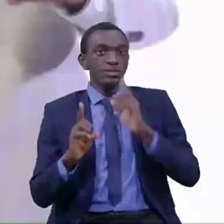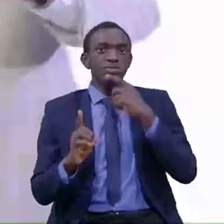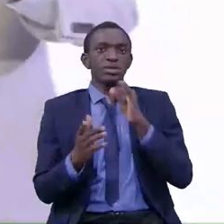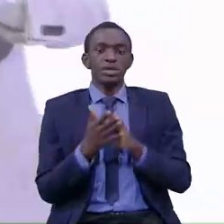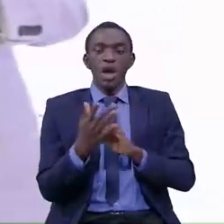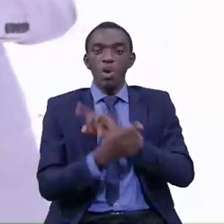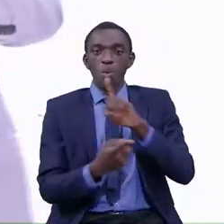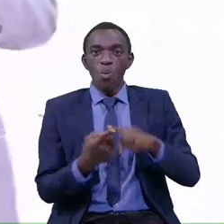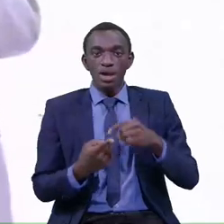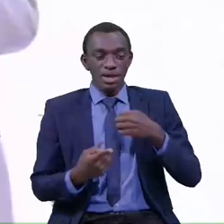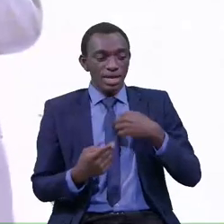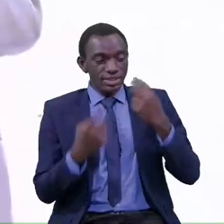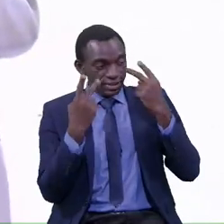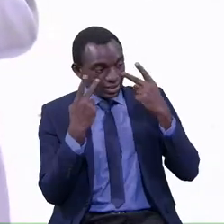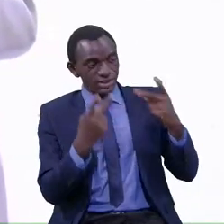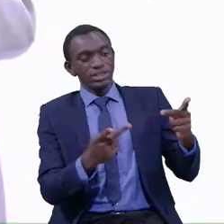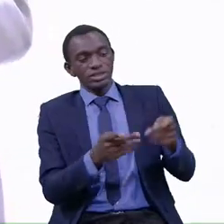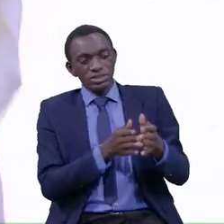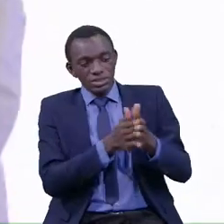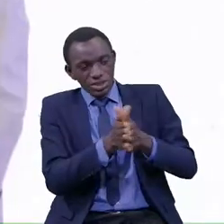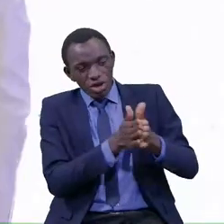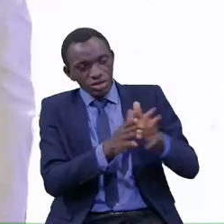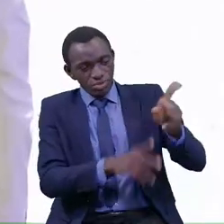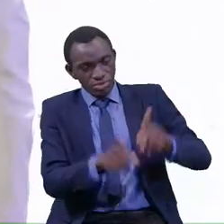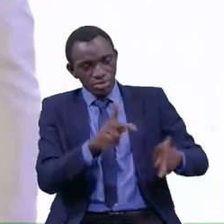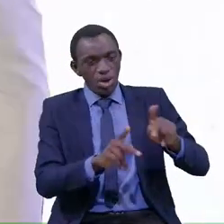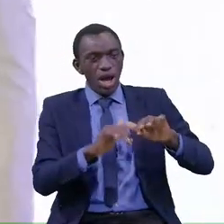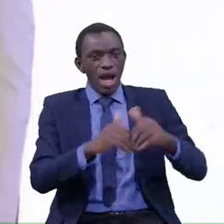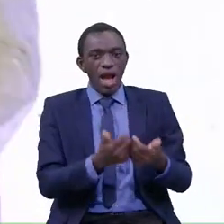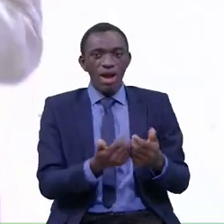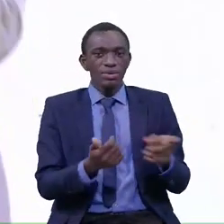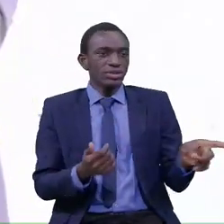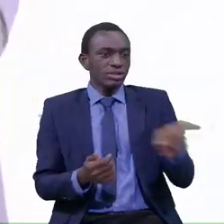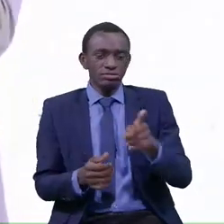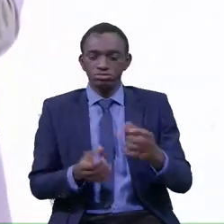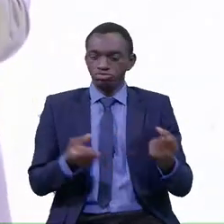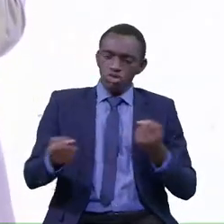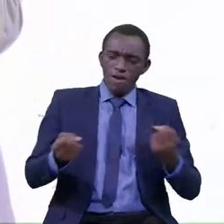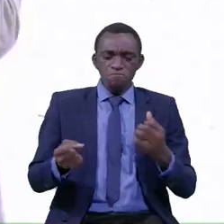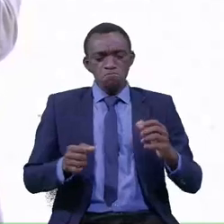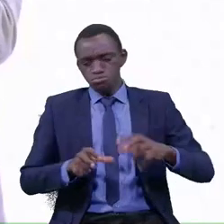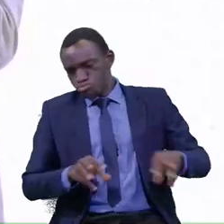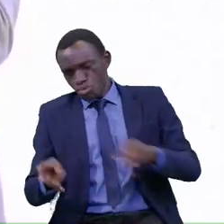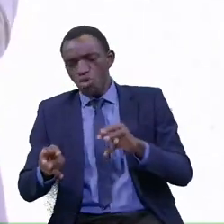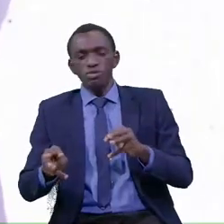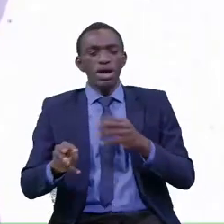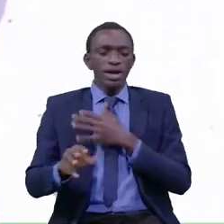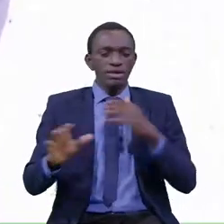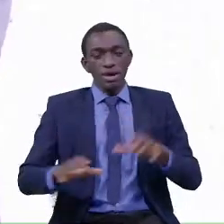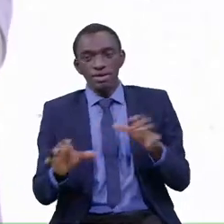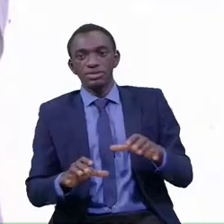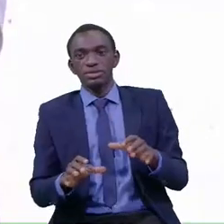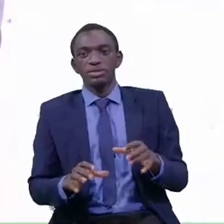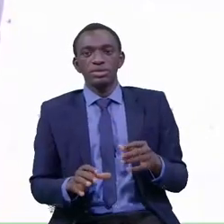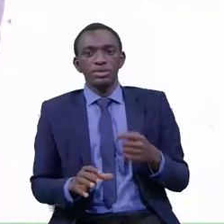quand je vois ces gens zélés là, comment ils conduisent, comment ils bougent, comment ils agissent et comment ils